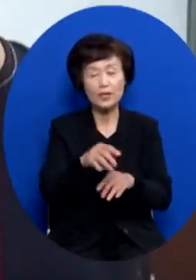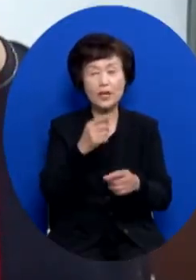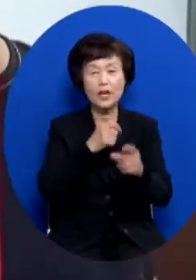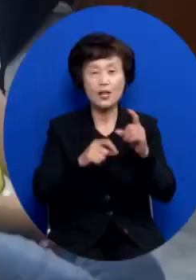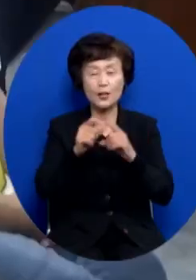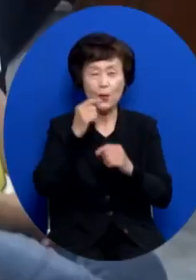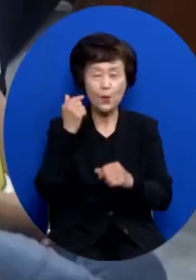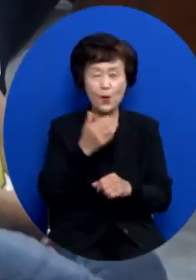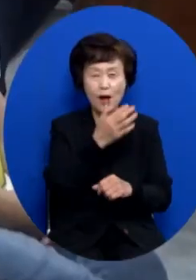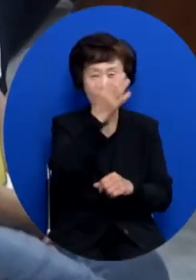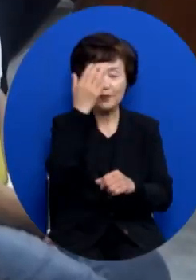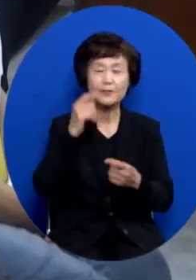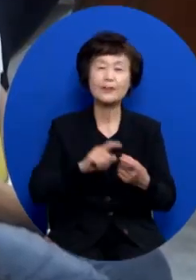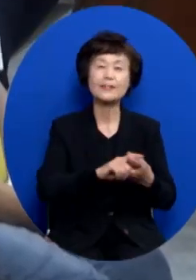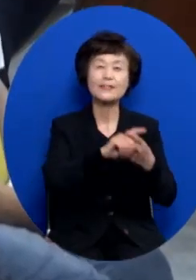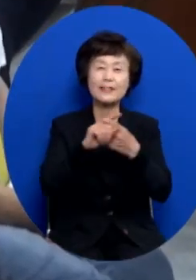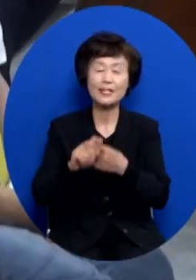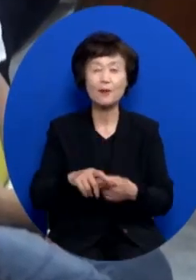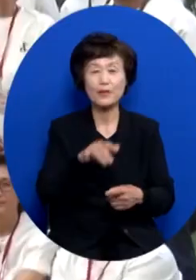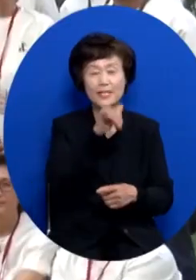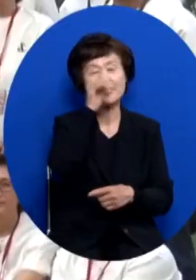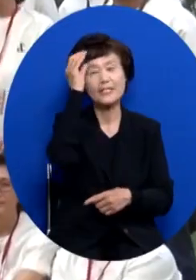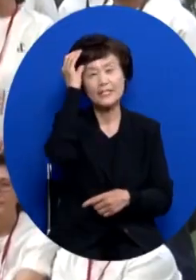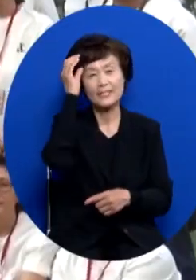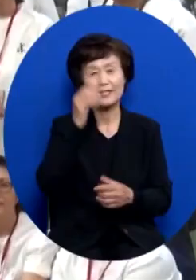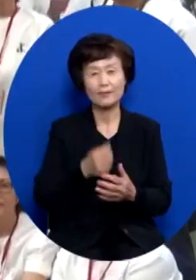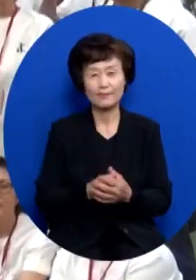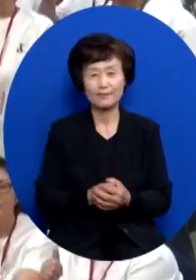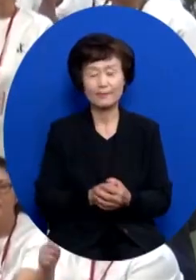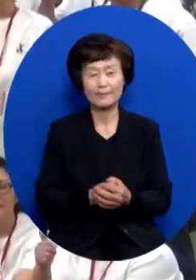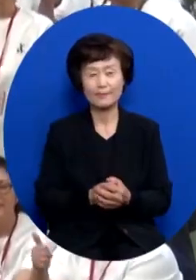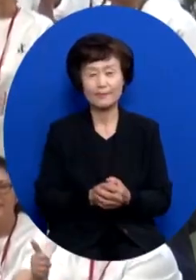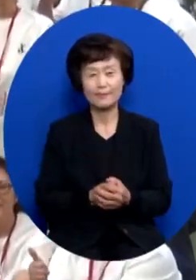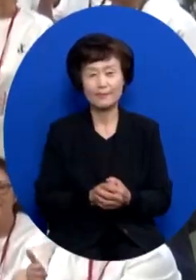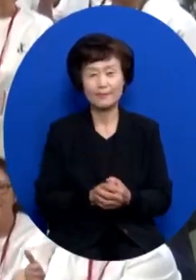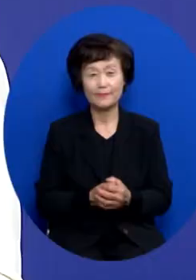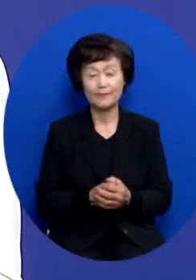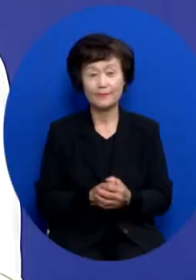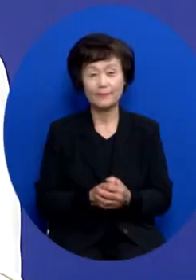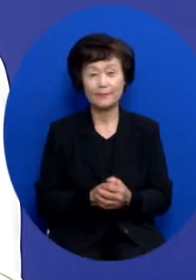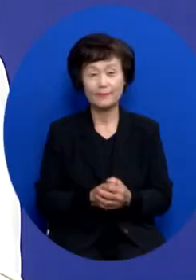가길 기대합니다. 필리핀 클락에서 CTS 뉴스 윤열입니다.